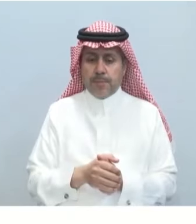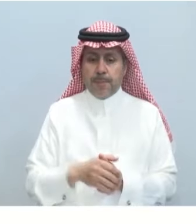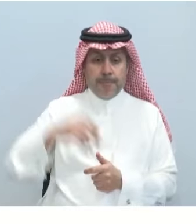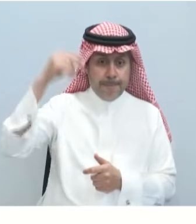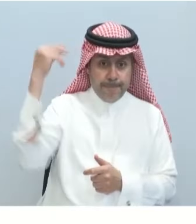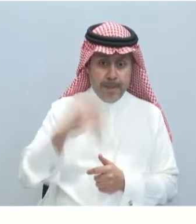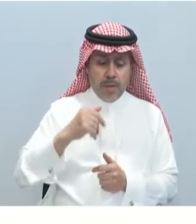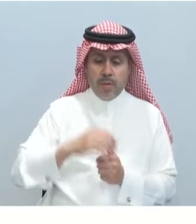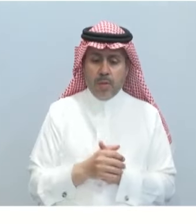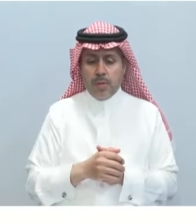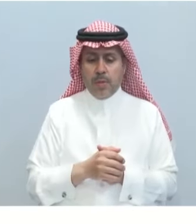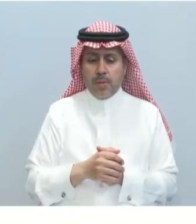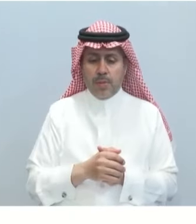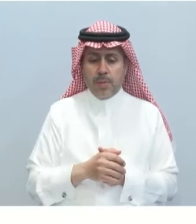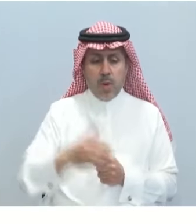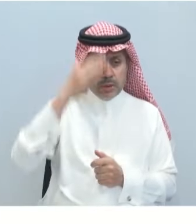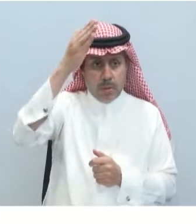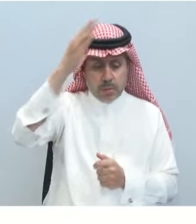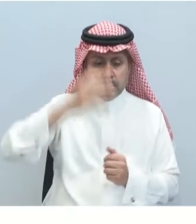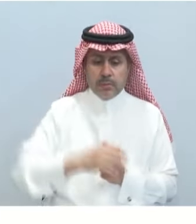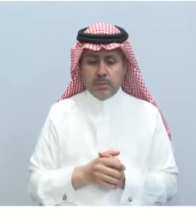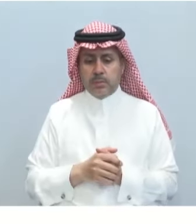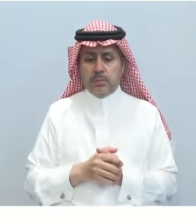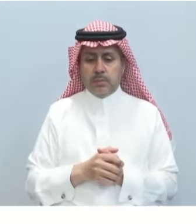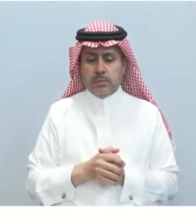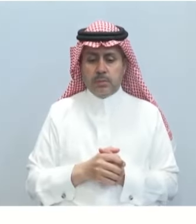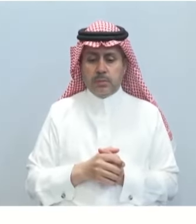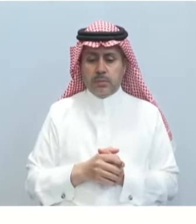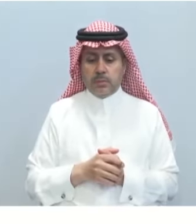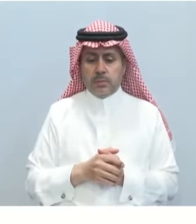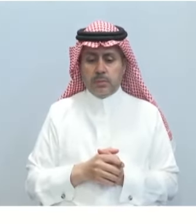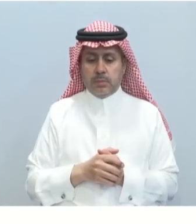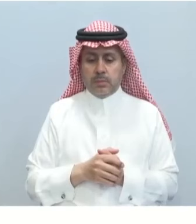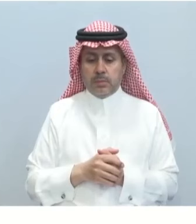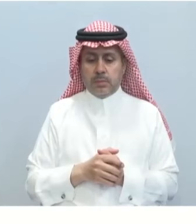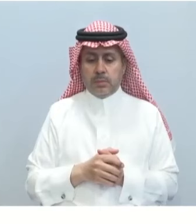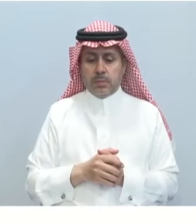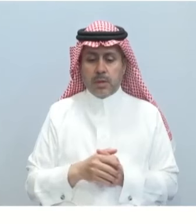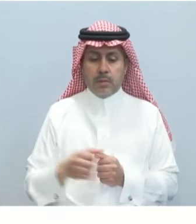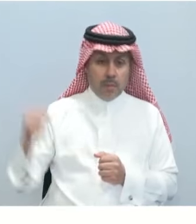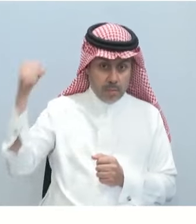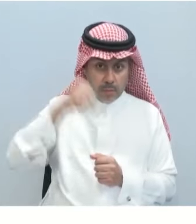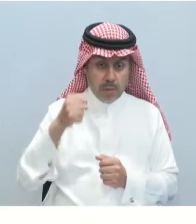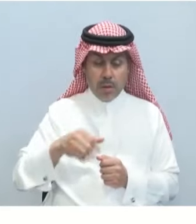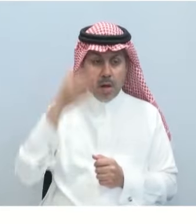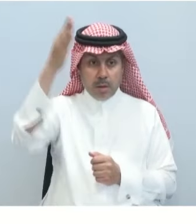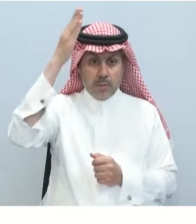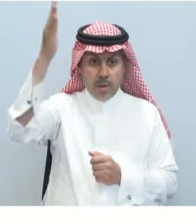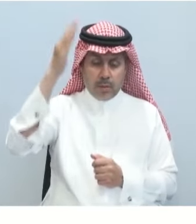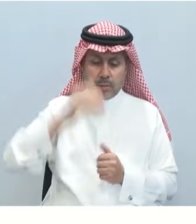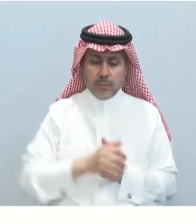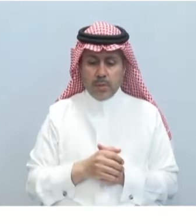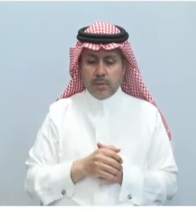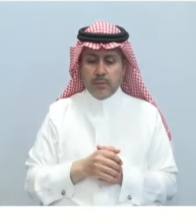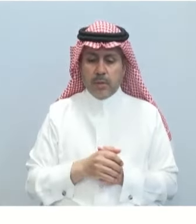عليه بماذا بالسب والشتم والتهديد ثم اعتدى عليه ايضا بالضرب